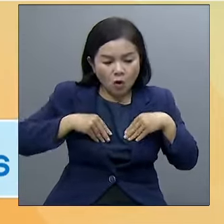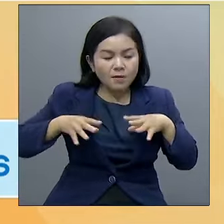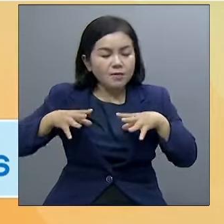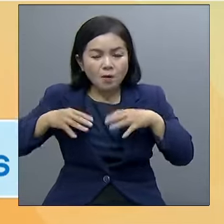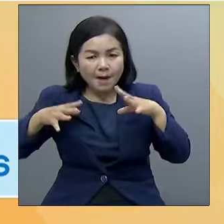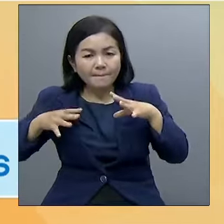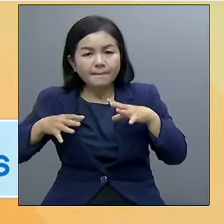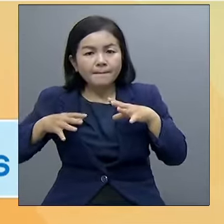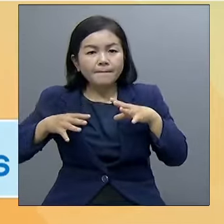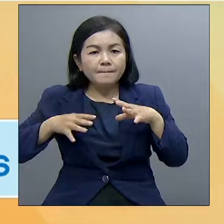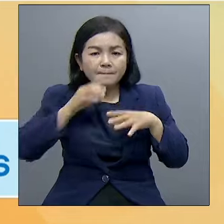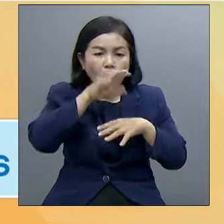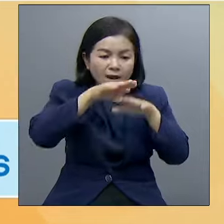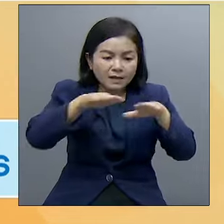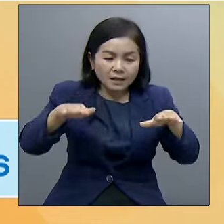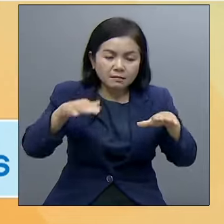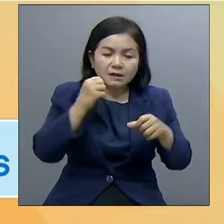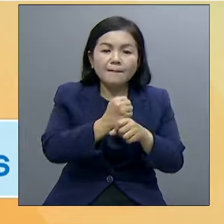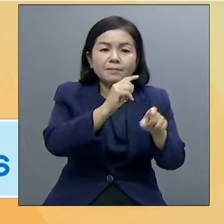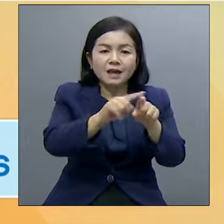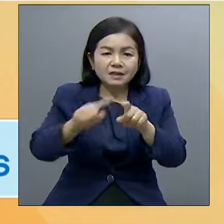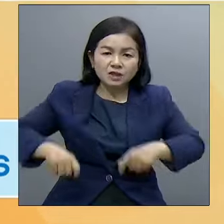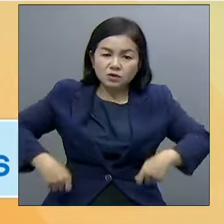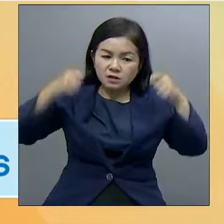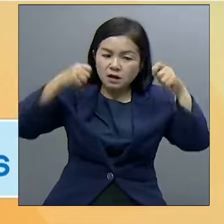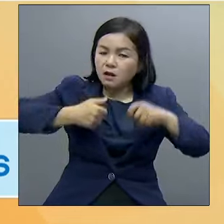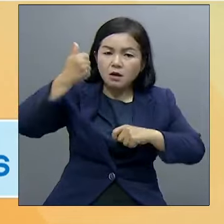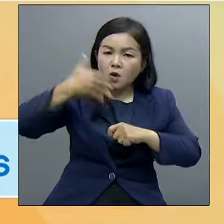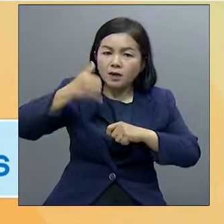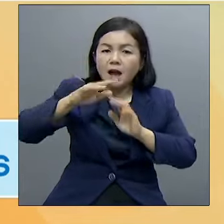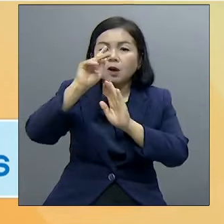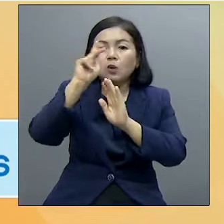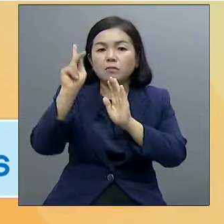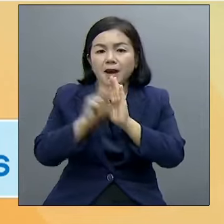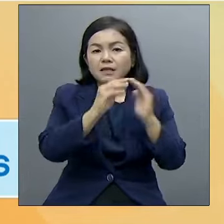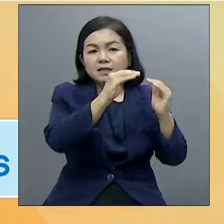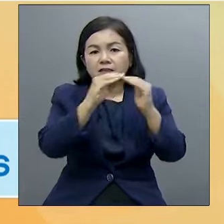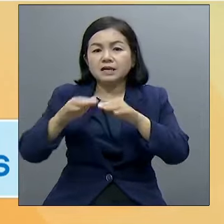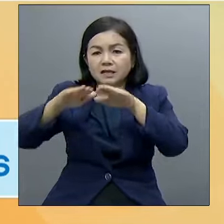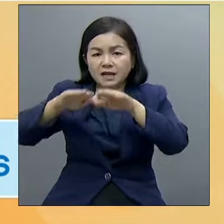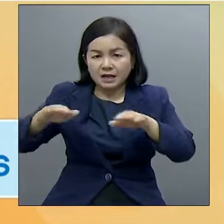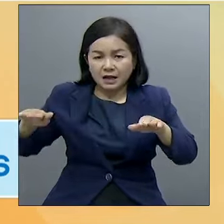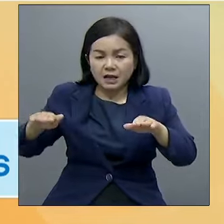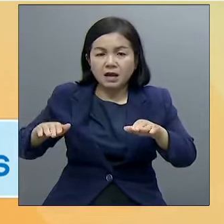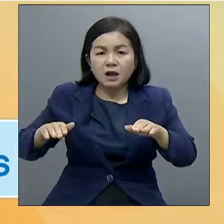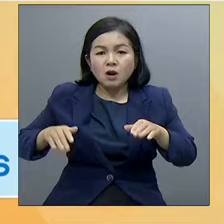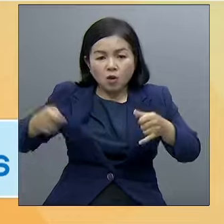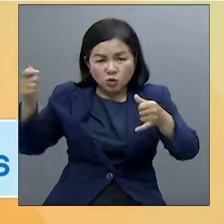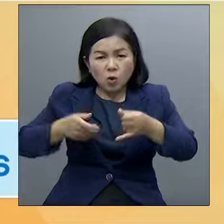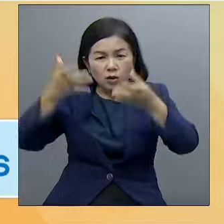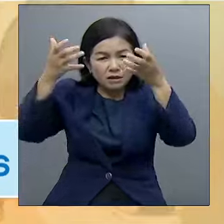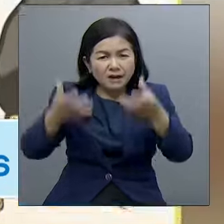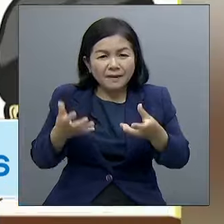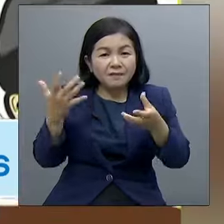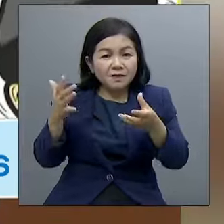ให้เด็กทำอะไรดังต่อไปนี ้ แต่อันนี้คือพรบคุ้มครองเด็กซึ่งจริงๆโทษมันไม่แรงแต่จริงๆถ้าโทษแรงเนี่ยนะครับมันจะอยู่ในประมว